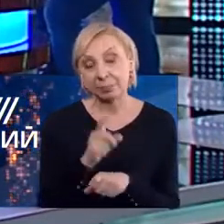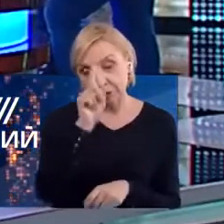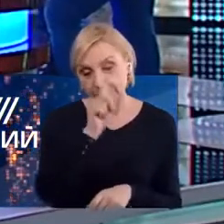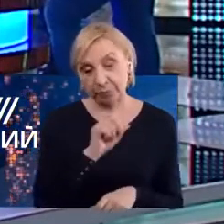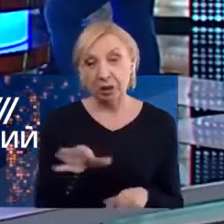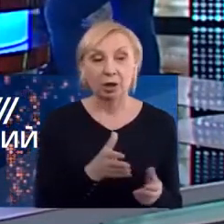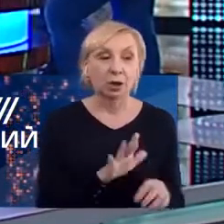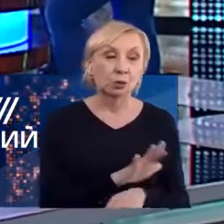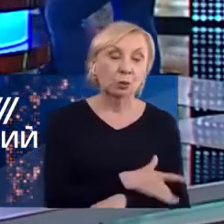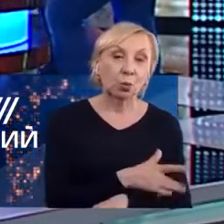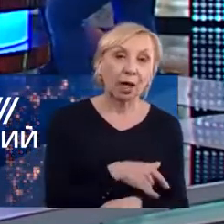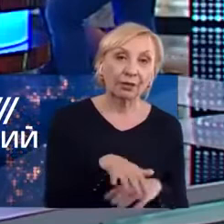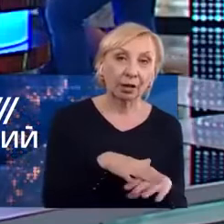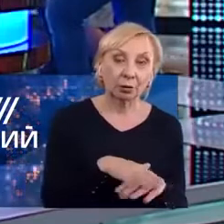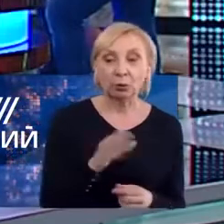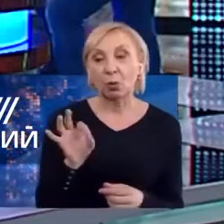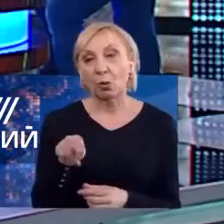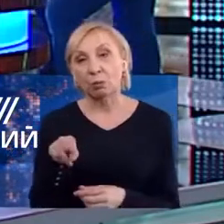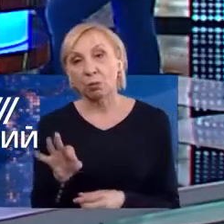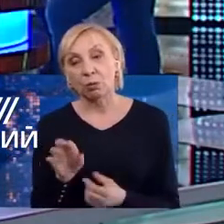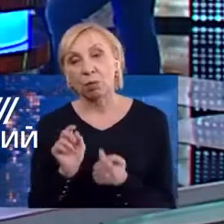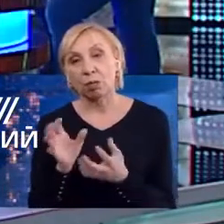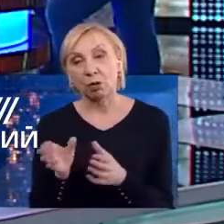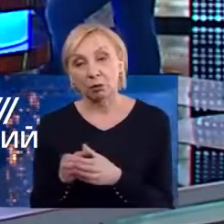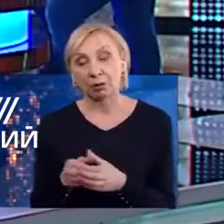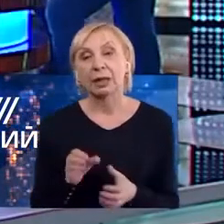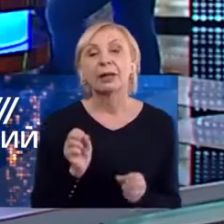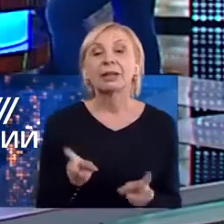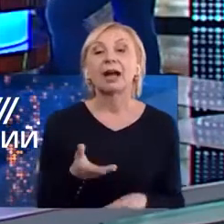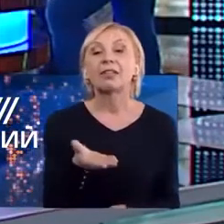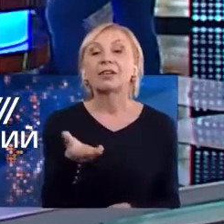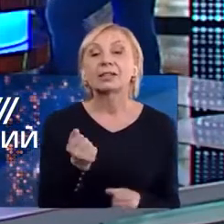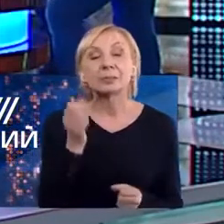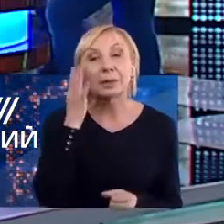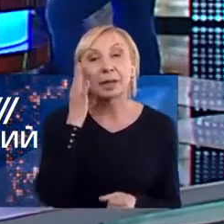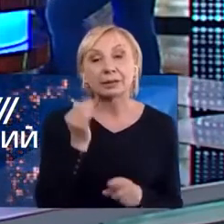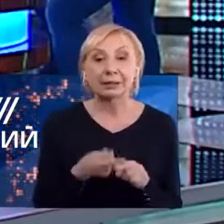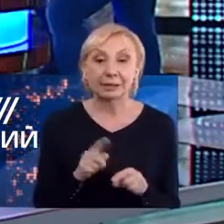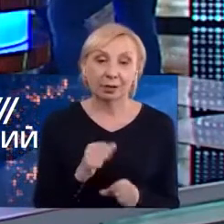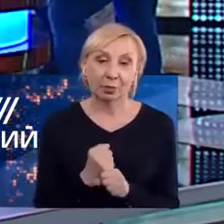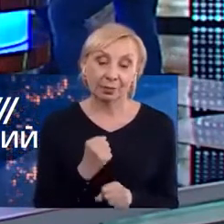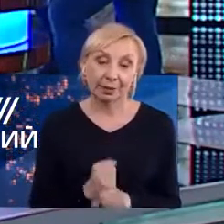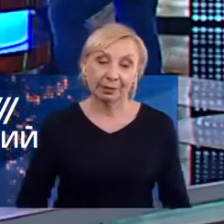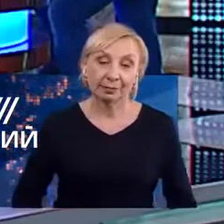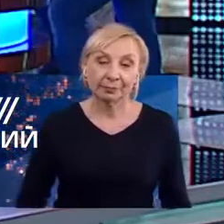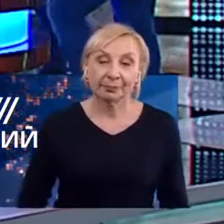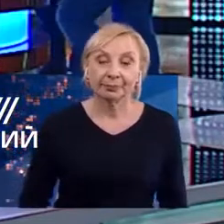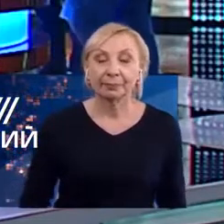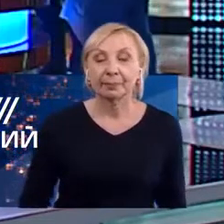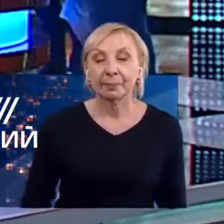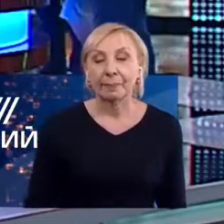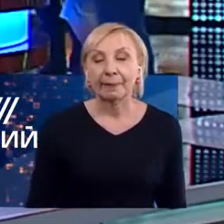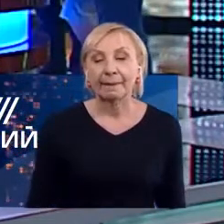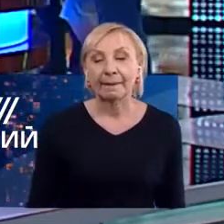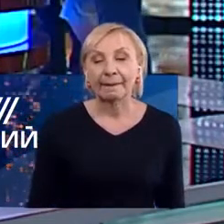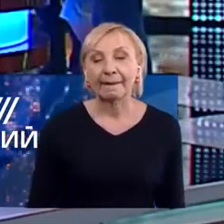«Слуга народу», і опозиційний блок. Як ви збираєтесь це робити, пане Олеже? Ну, власне, я уточню просто. Ви знаєте,